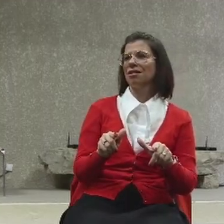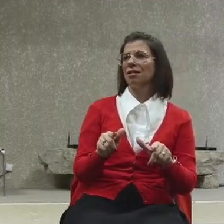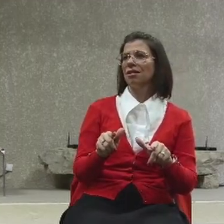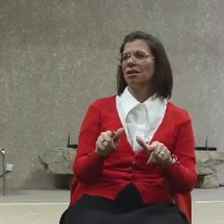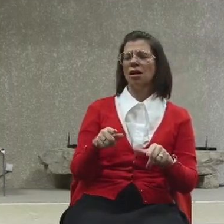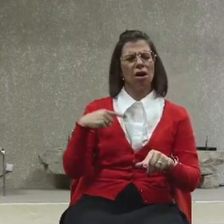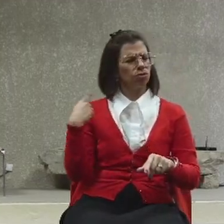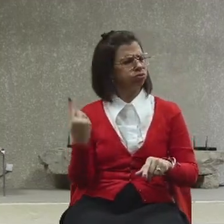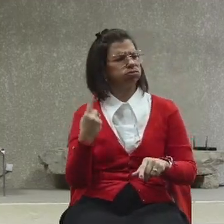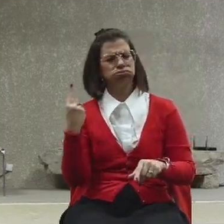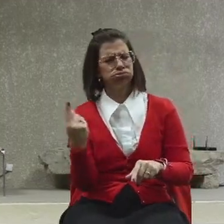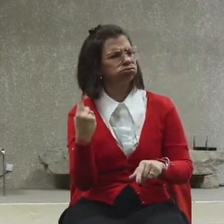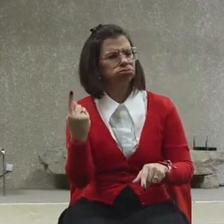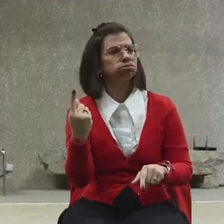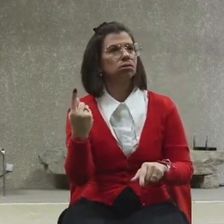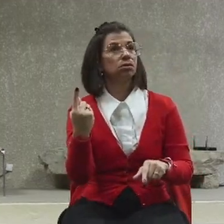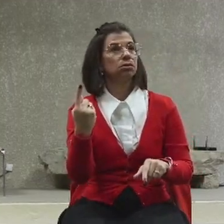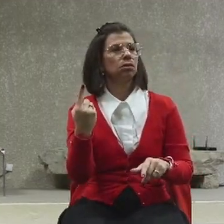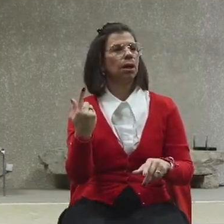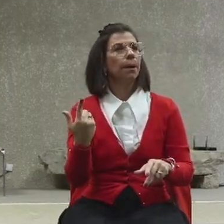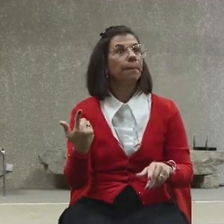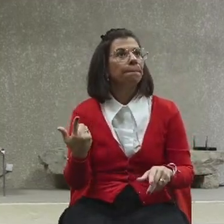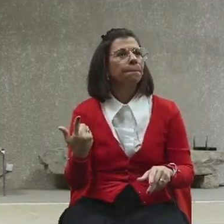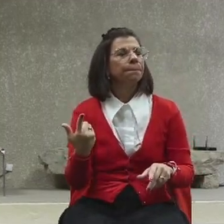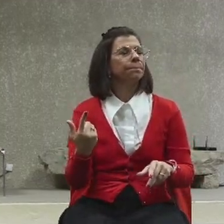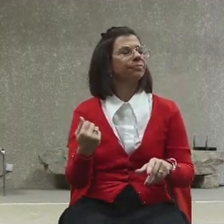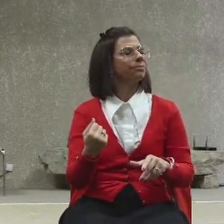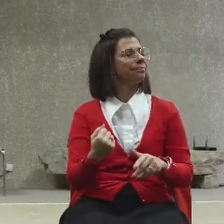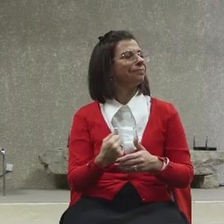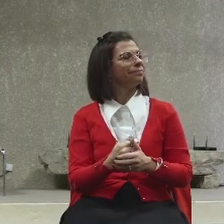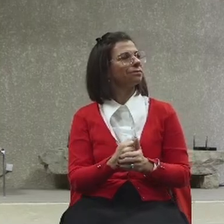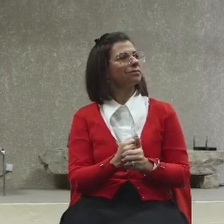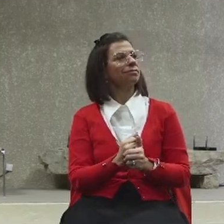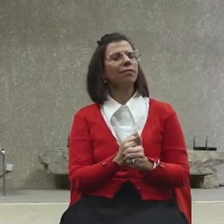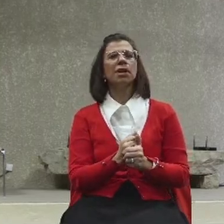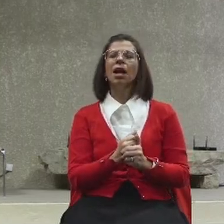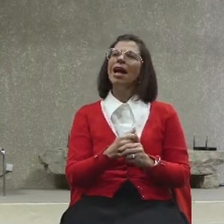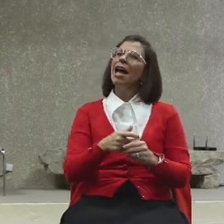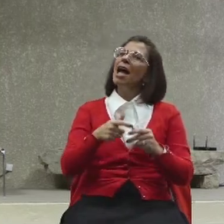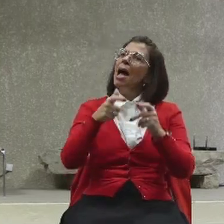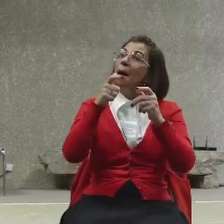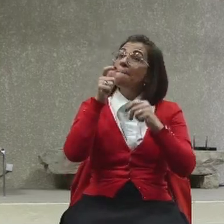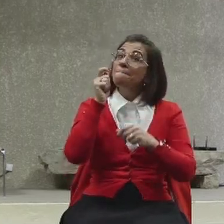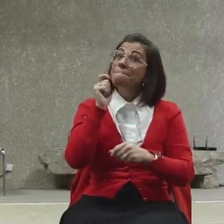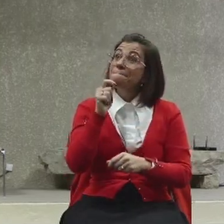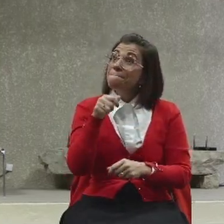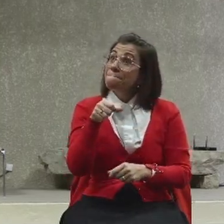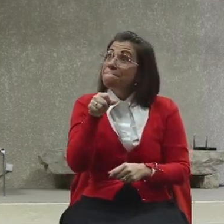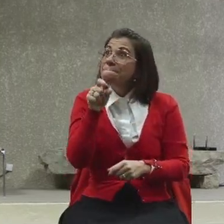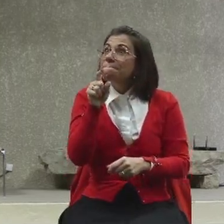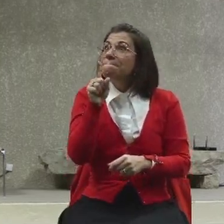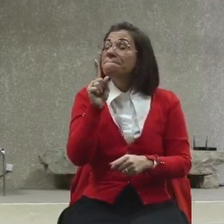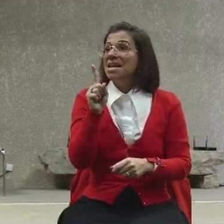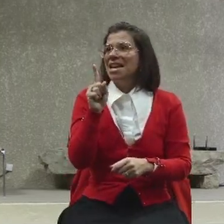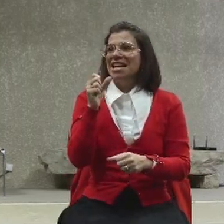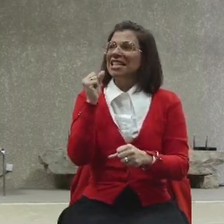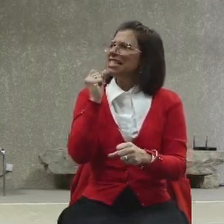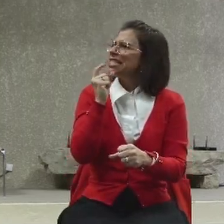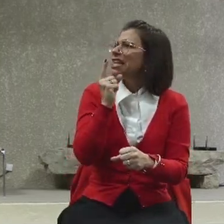crucifiée à la croix du Calvaire. Et il va créer un esprit nouveau, une